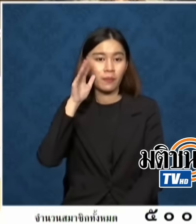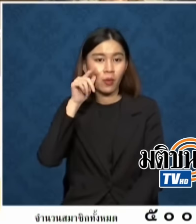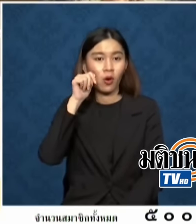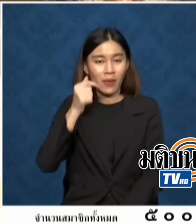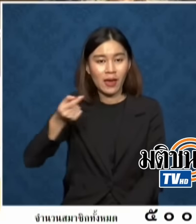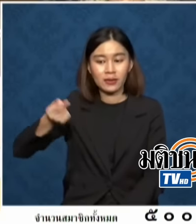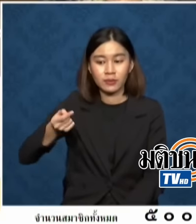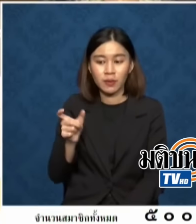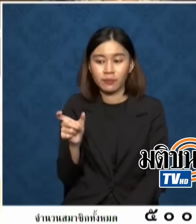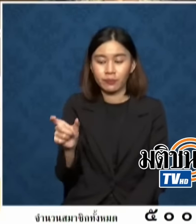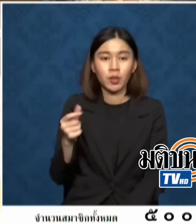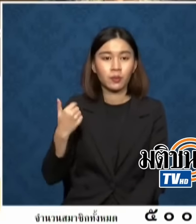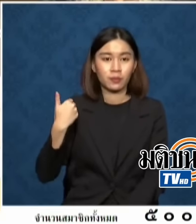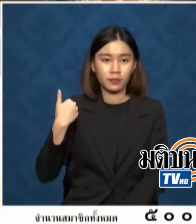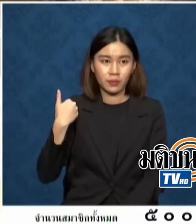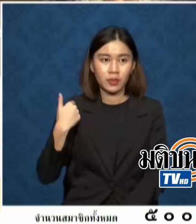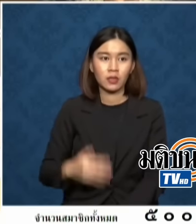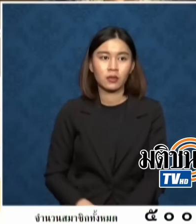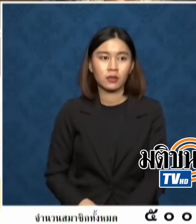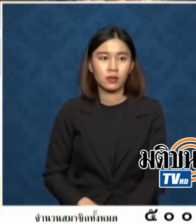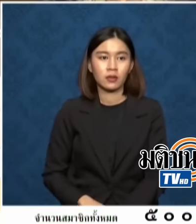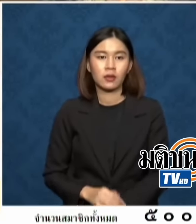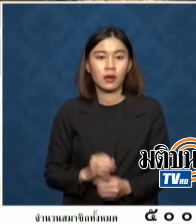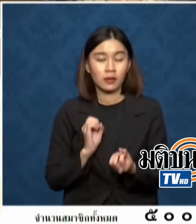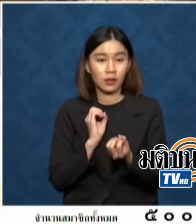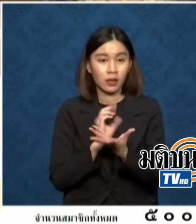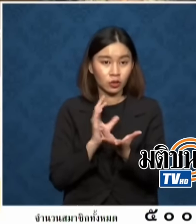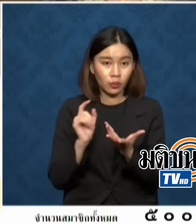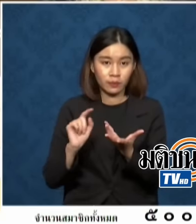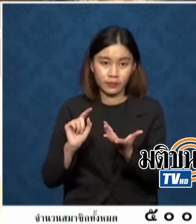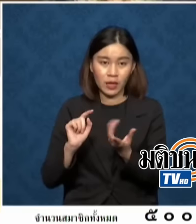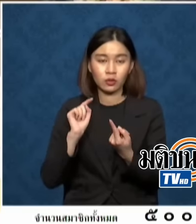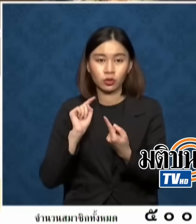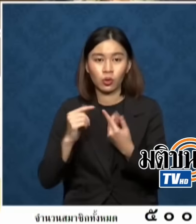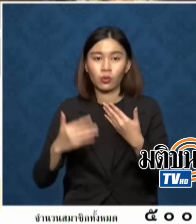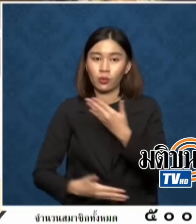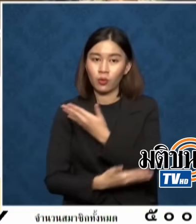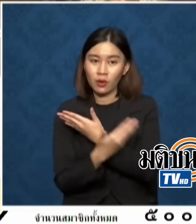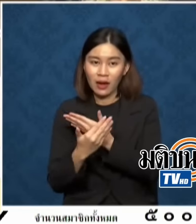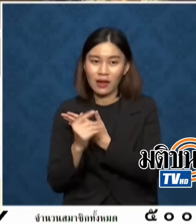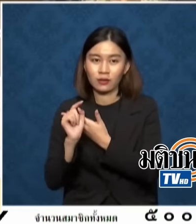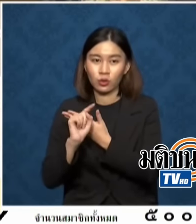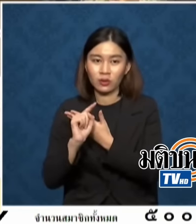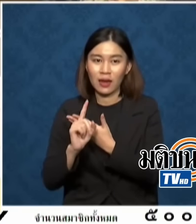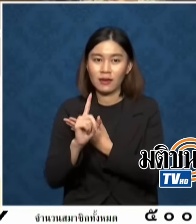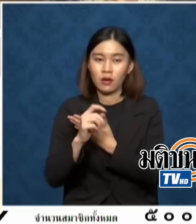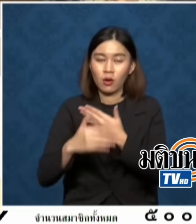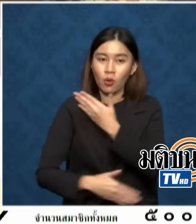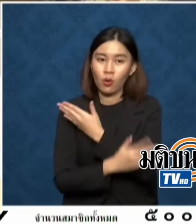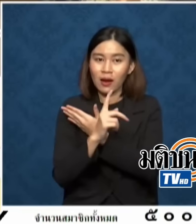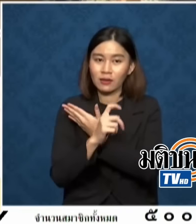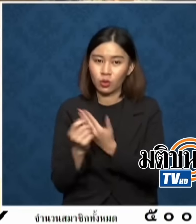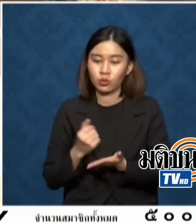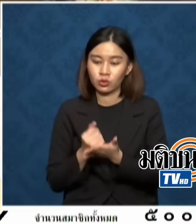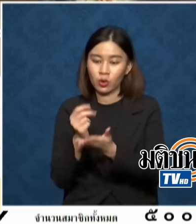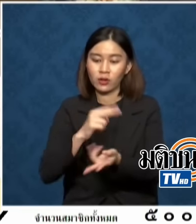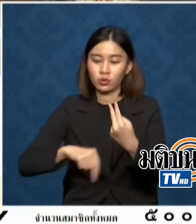าอยู่อย่างนี้มันจะทำให้เกิดโอกาสในการสูญเสียการเยียวย